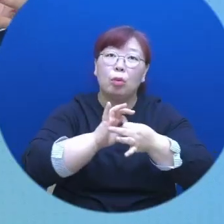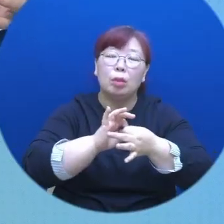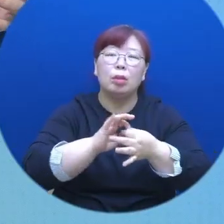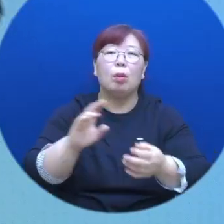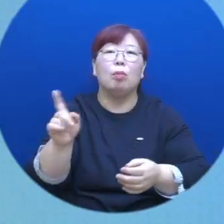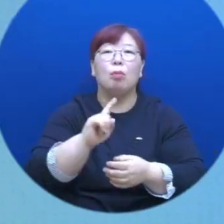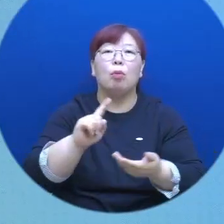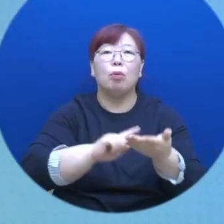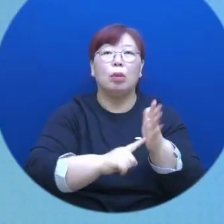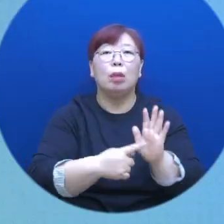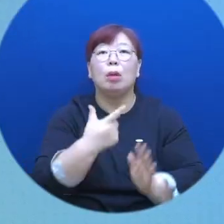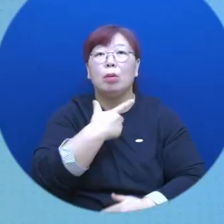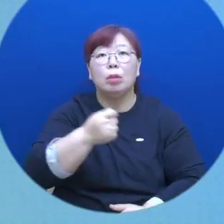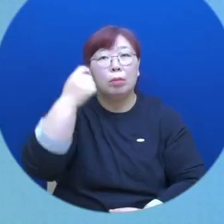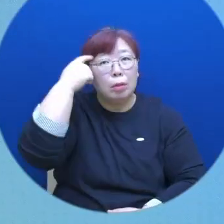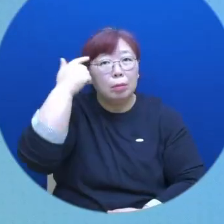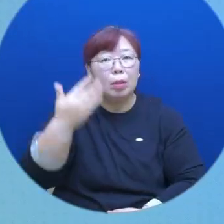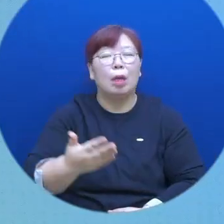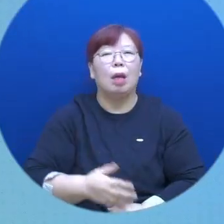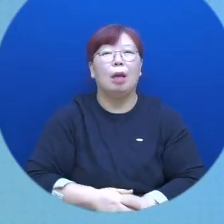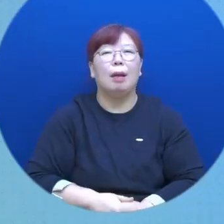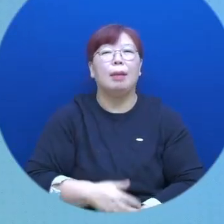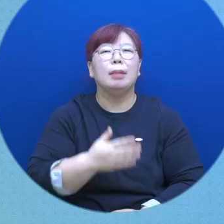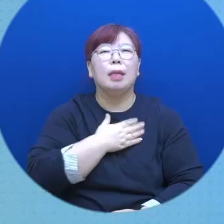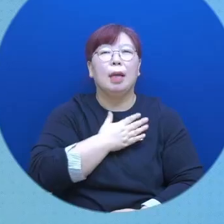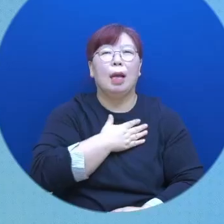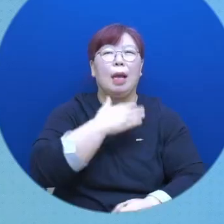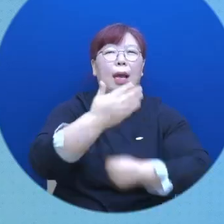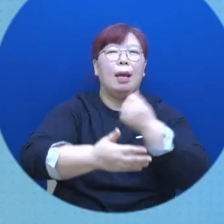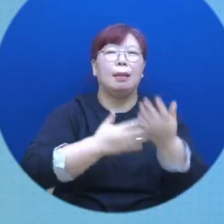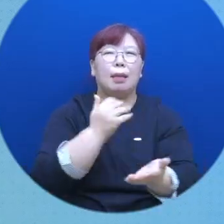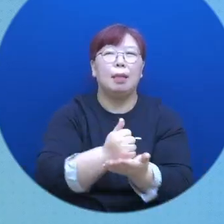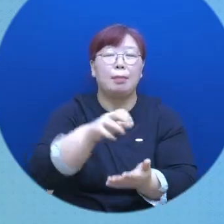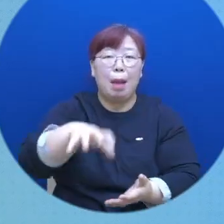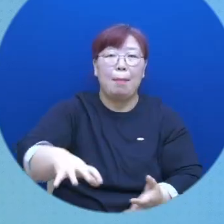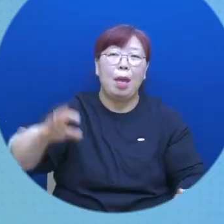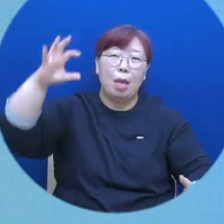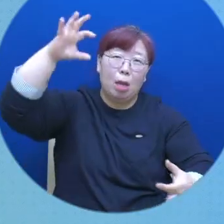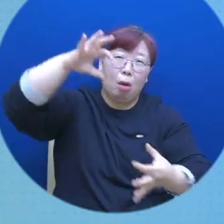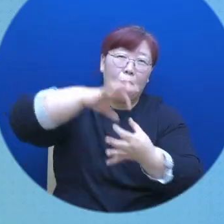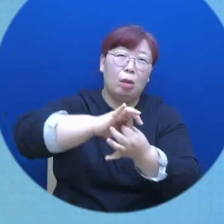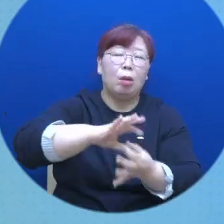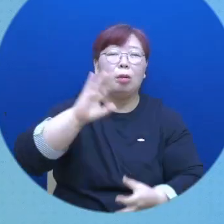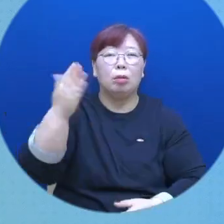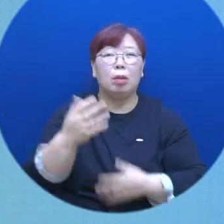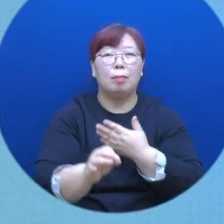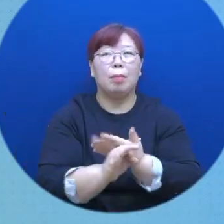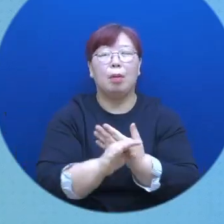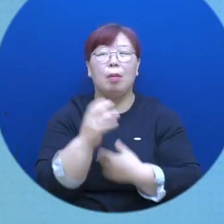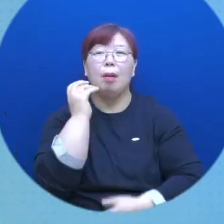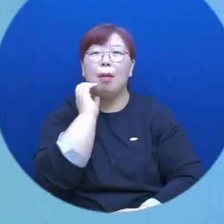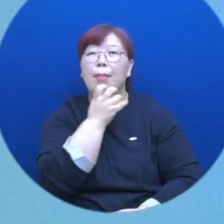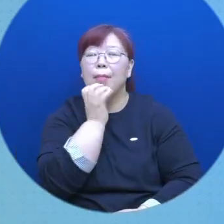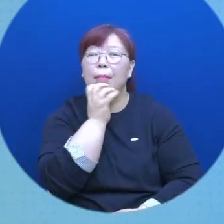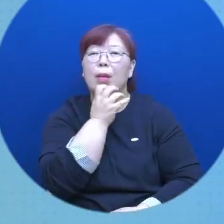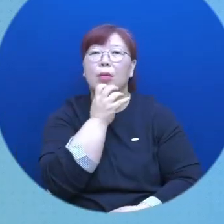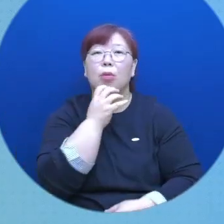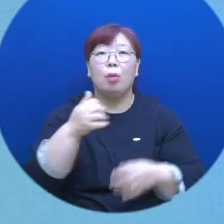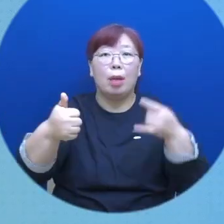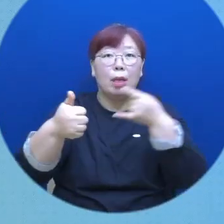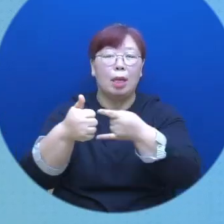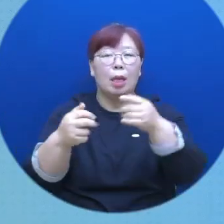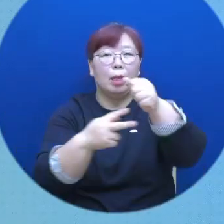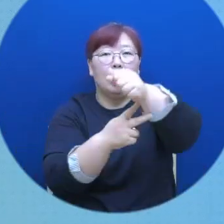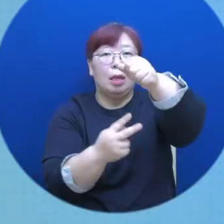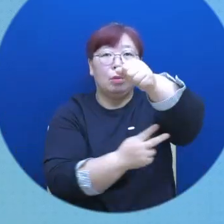있는 걸까요? 아, 그렇구나. 내가 하나님 앞에 연결되니까 하나님은 베드로에게 다리 놓게 해서